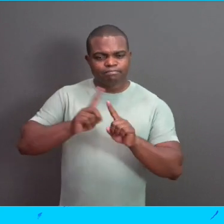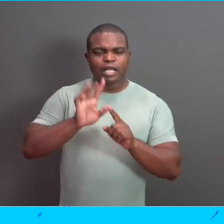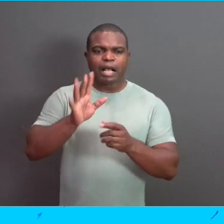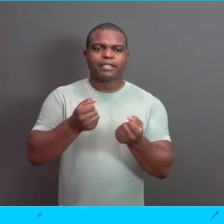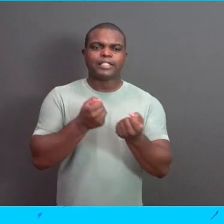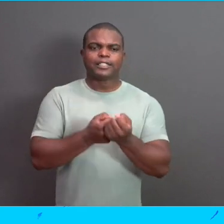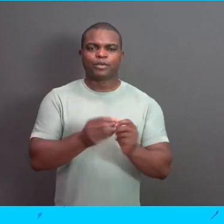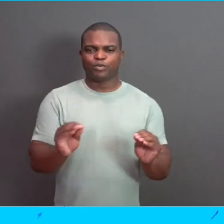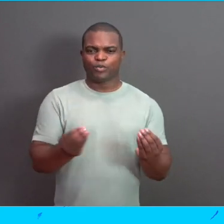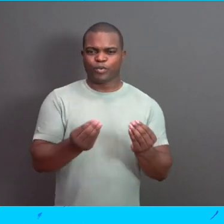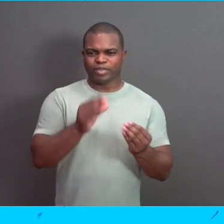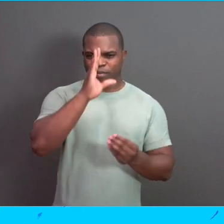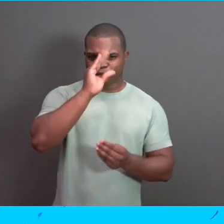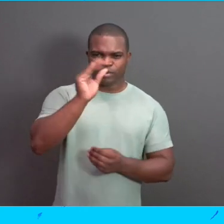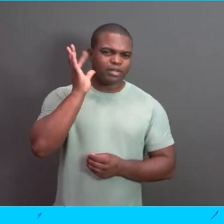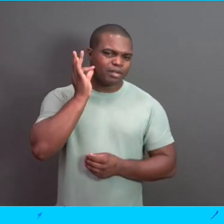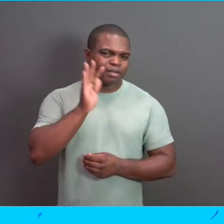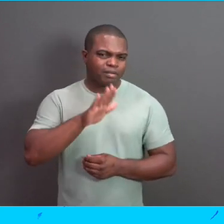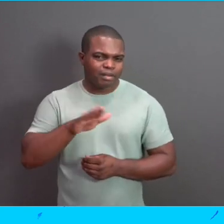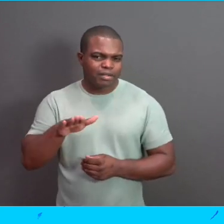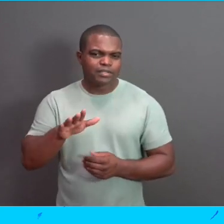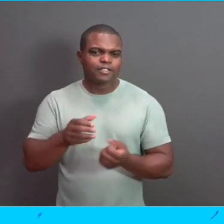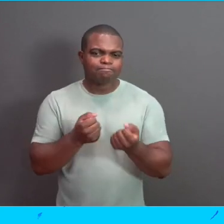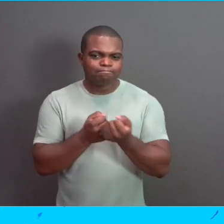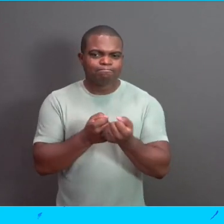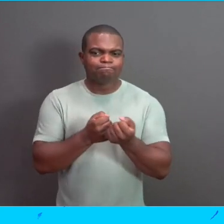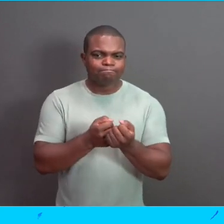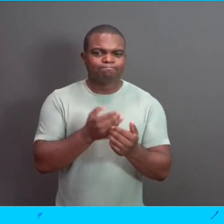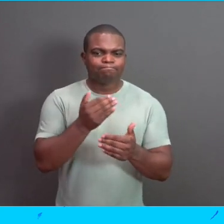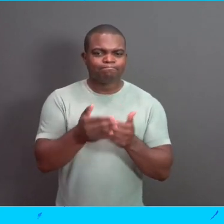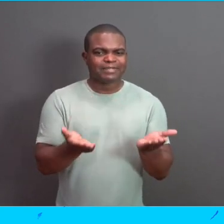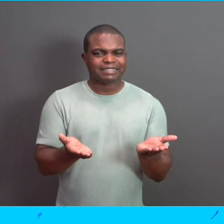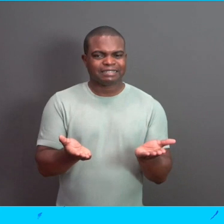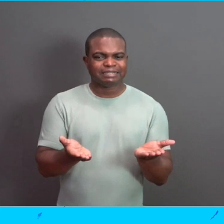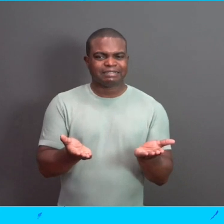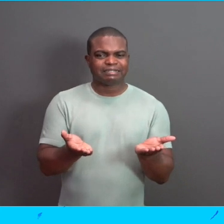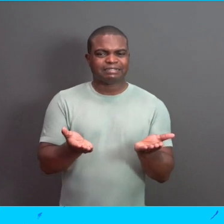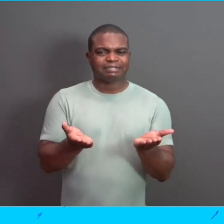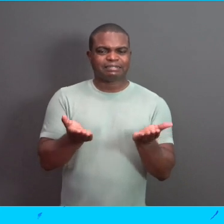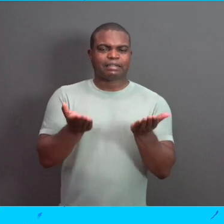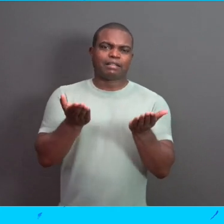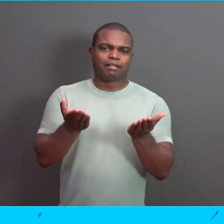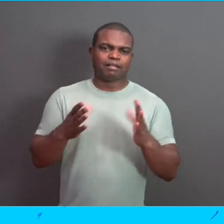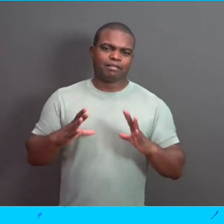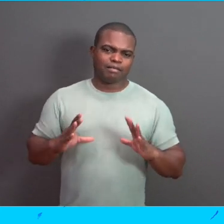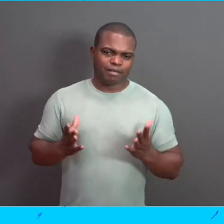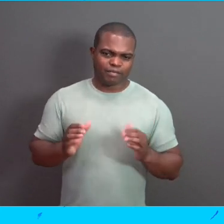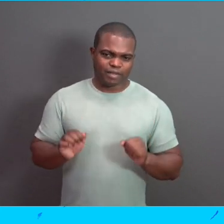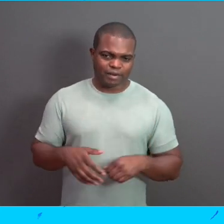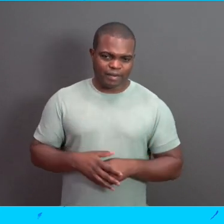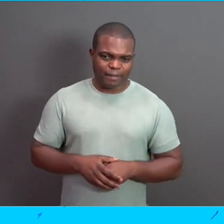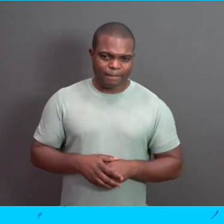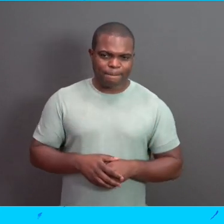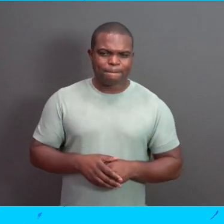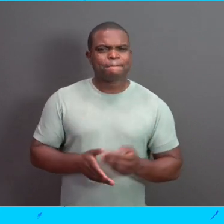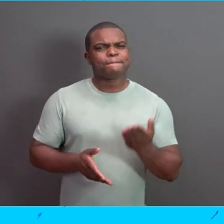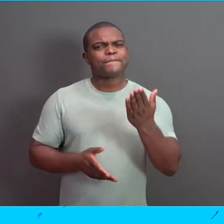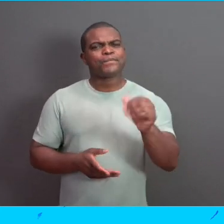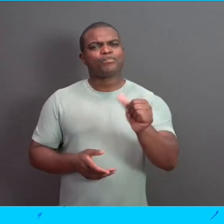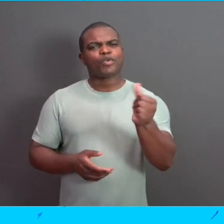Mais il faut focaliser à construire de la résilience dans cette époque de la vie. Et vous, qu'est-ce que vous pensez de